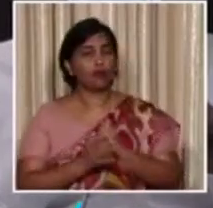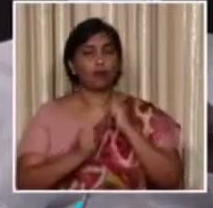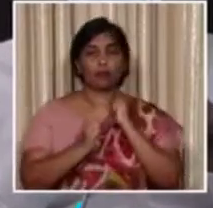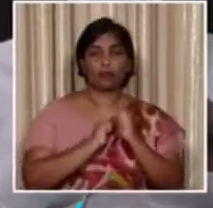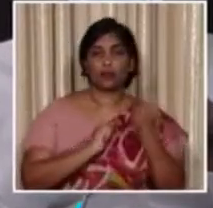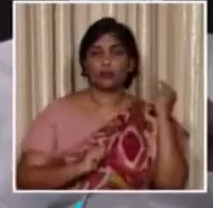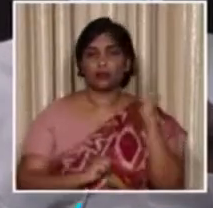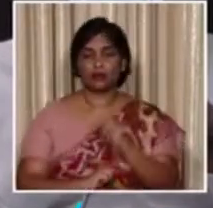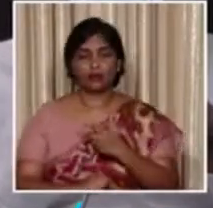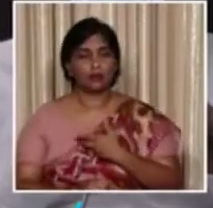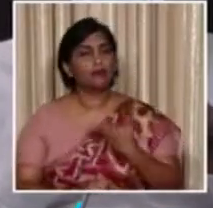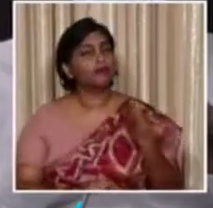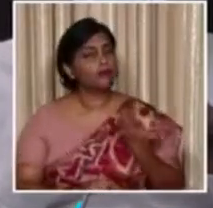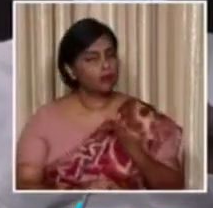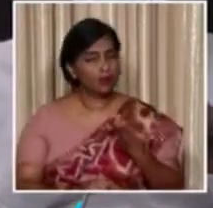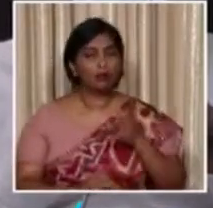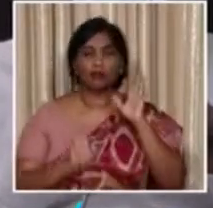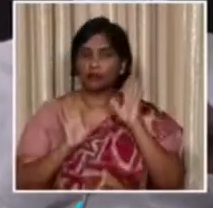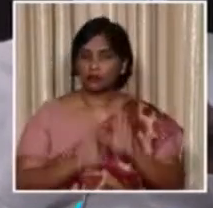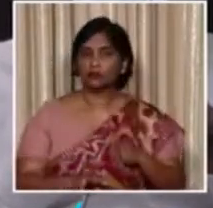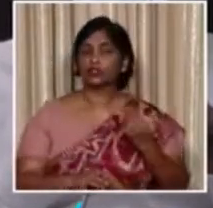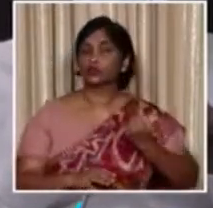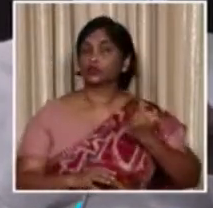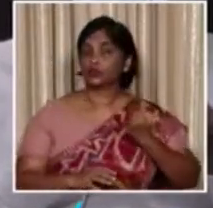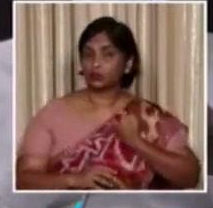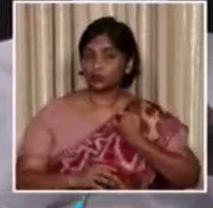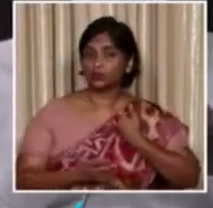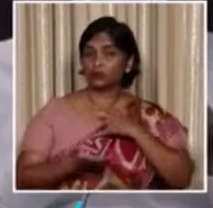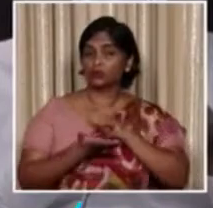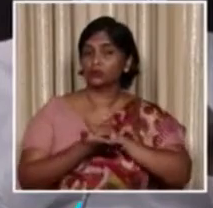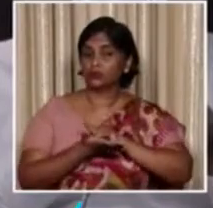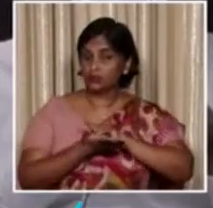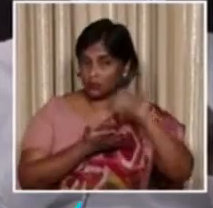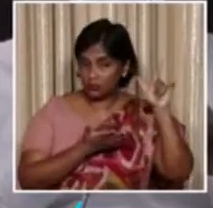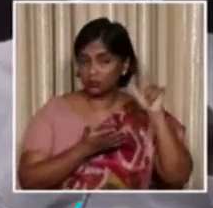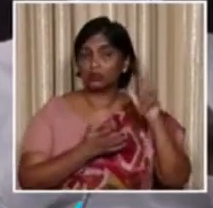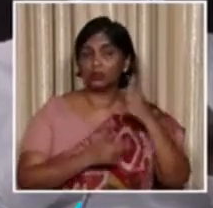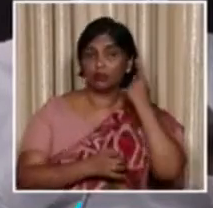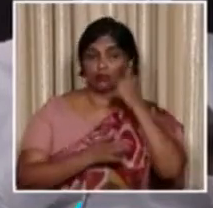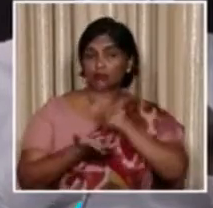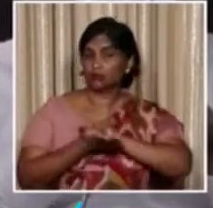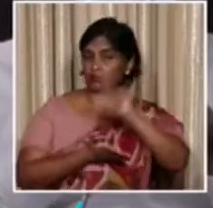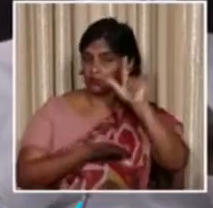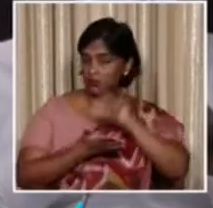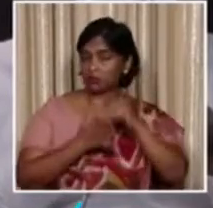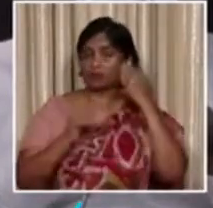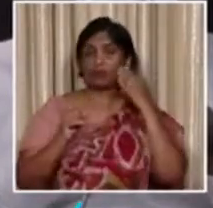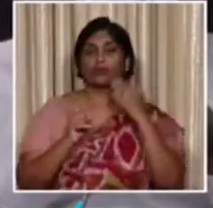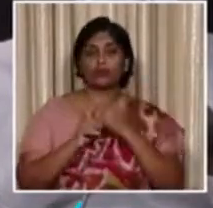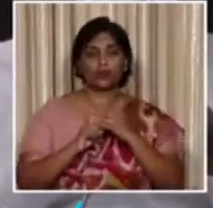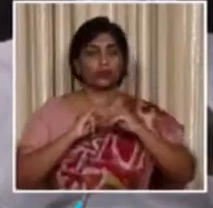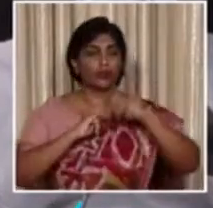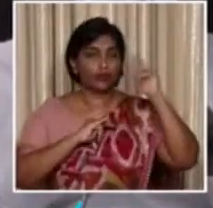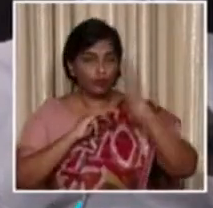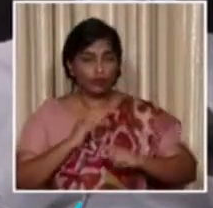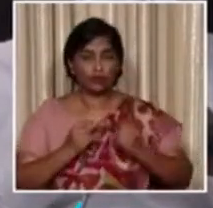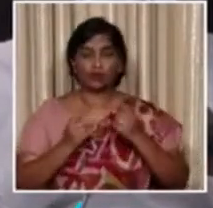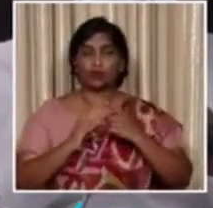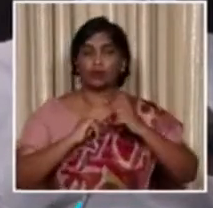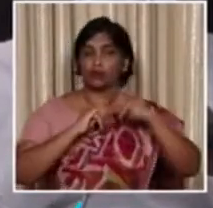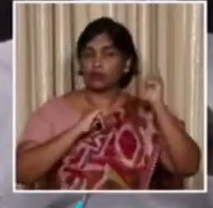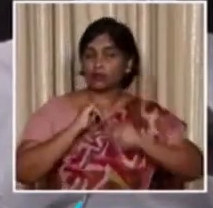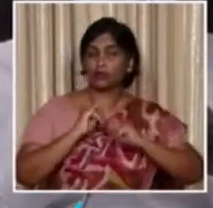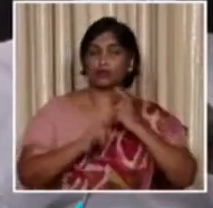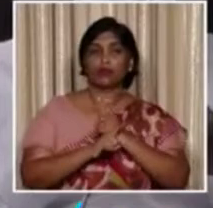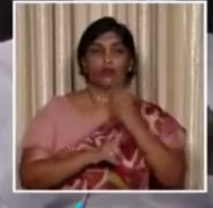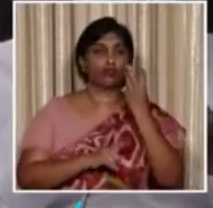එන්න පුළුවන් කමක් නැහැ. නමුත් මේ වෛද්‍යවරුන් පිටරට යෑම සහ උගතුන් පිටරට යෑම පිළිබඳව විශ්වවිද්‍යාලවල මහාචාර්ය ආචාර්යවරු